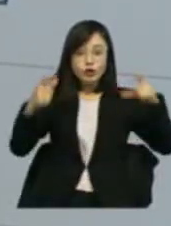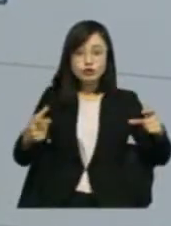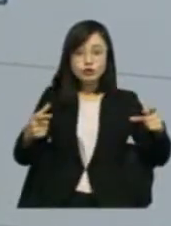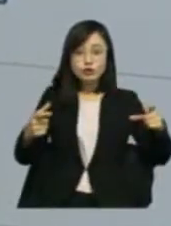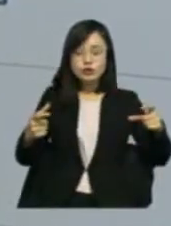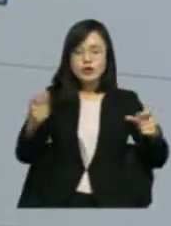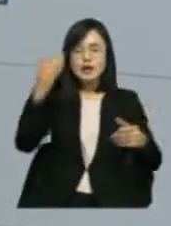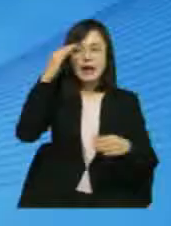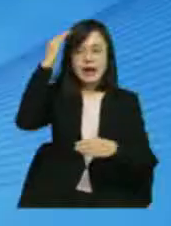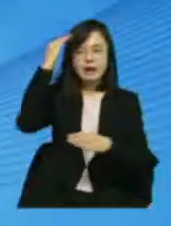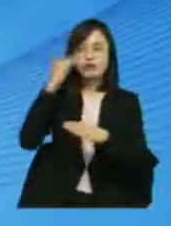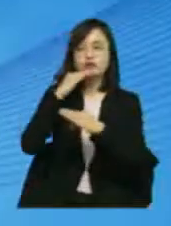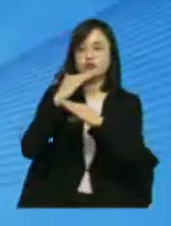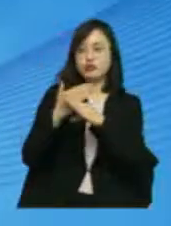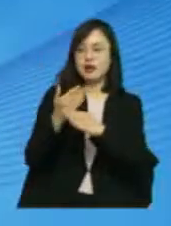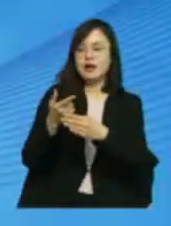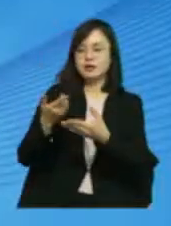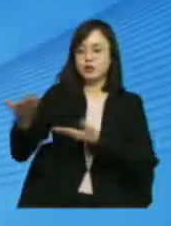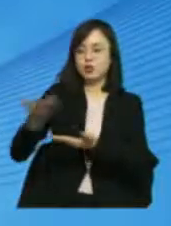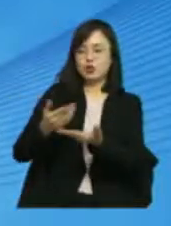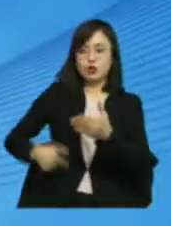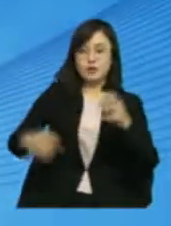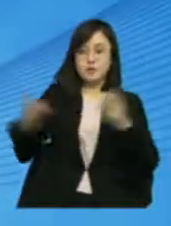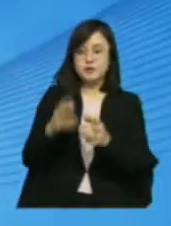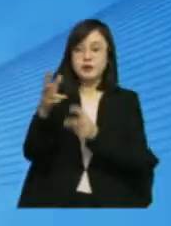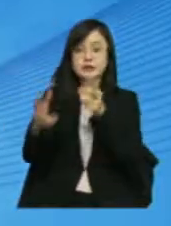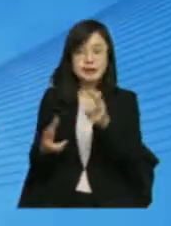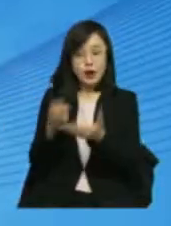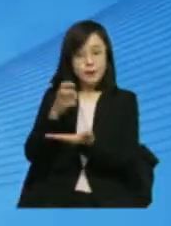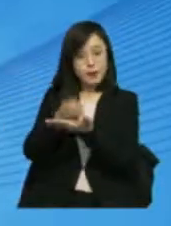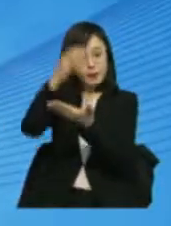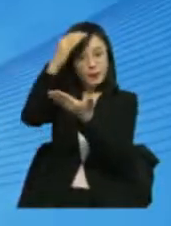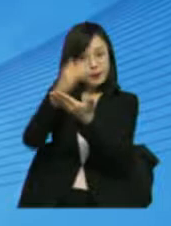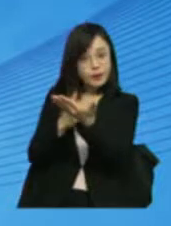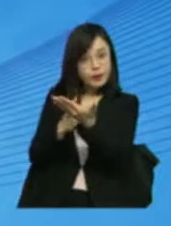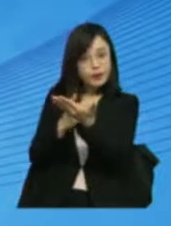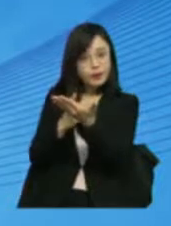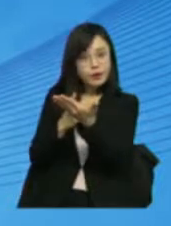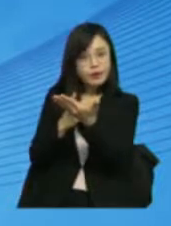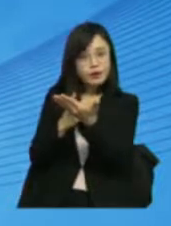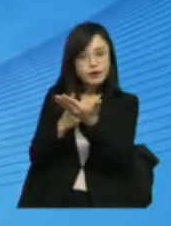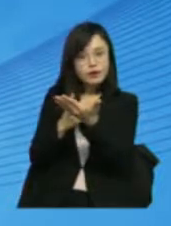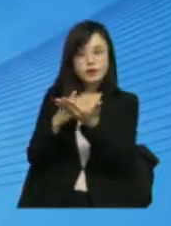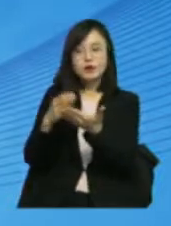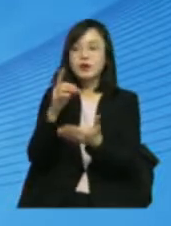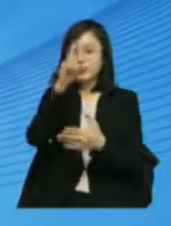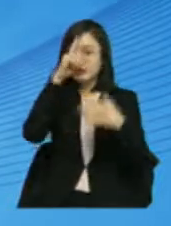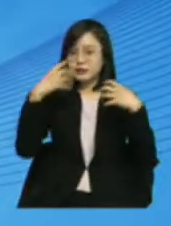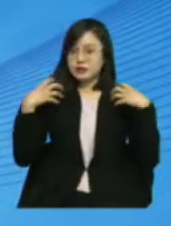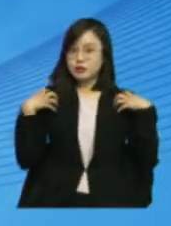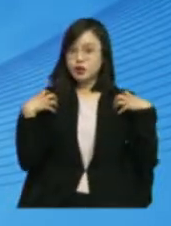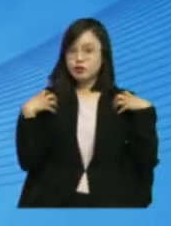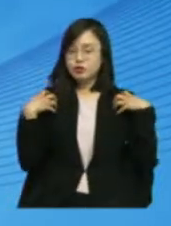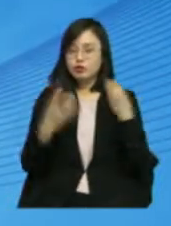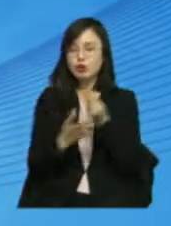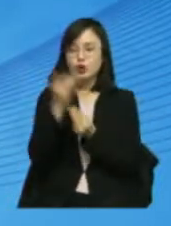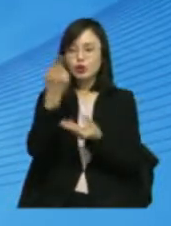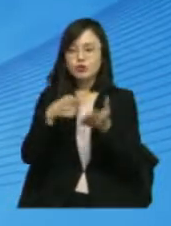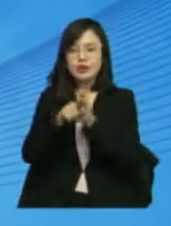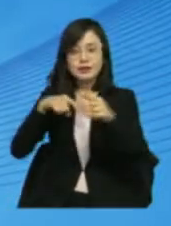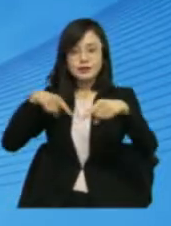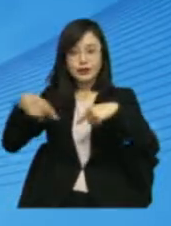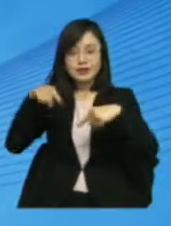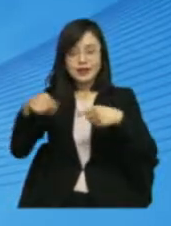남북교류협력에 관한 조례안입니다. 주요 내용을 보면 정부의 통일정책을 노원구도 지원하며 교류협력 증진을 위한